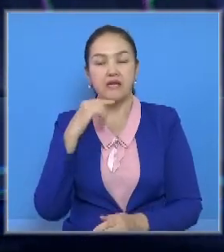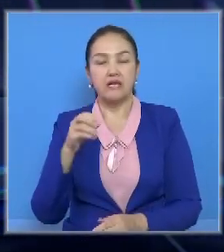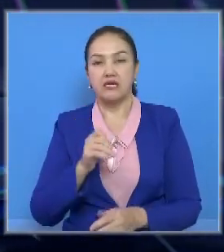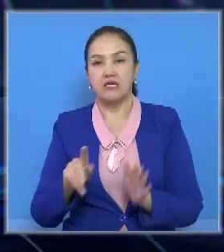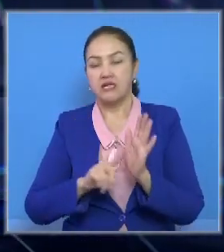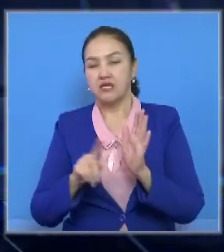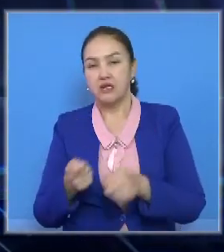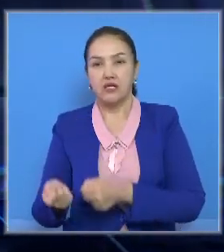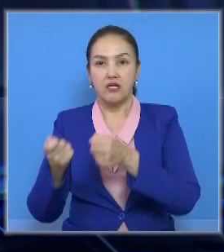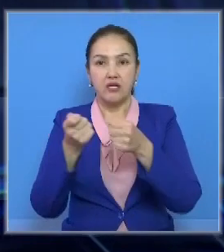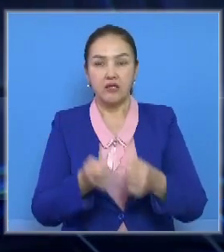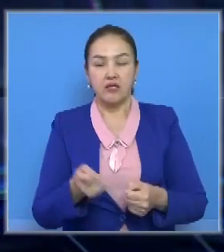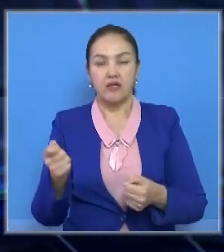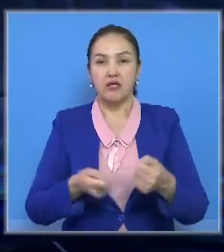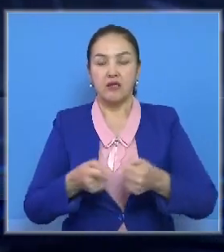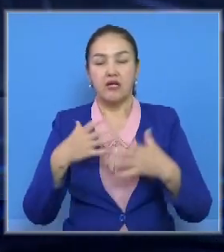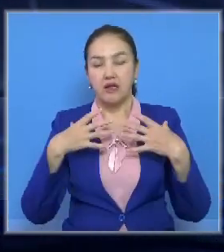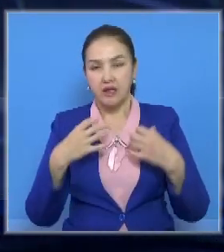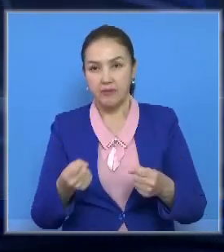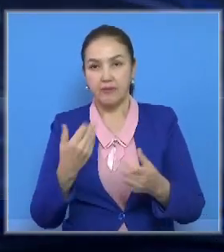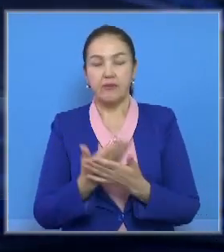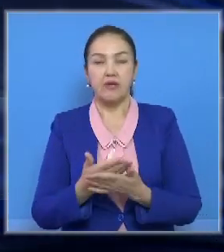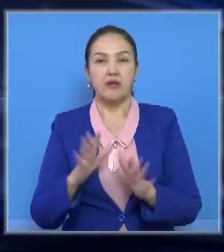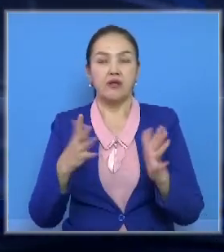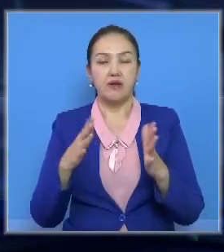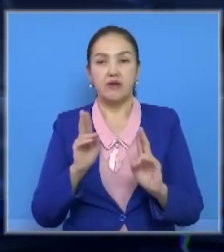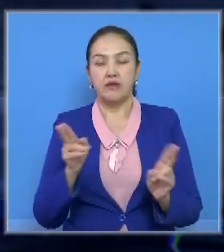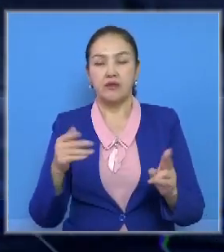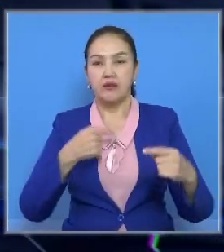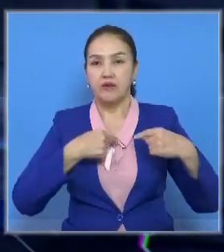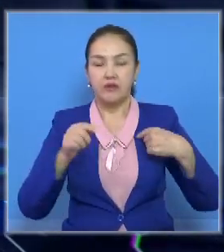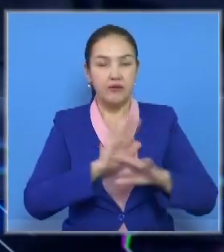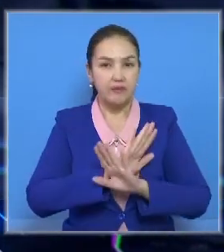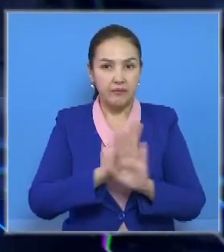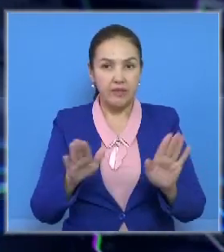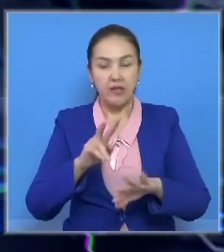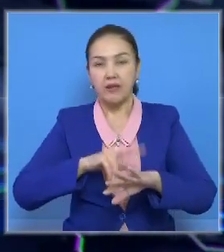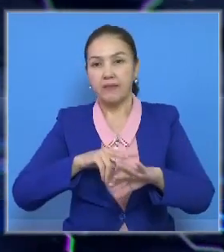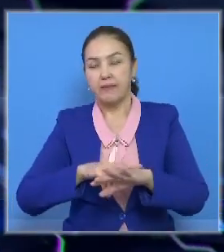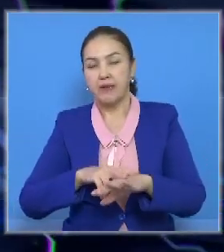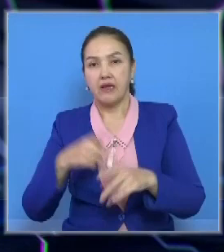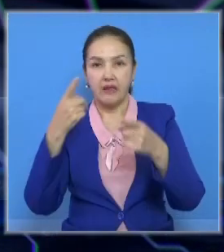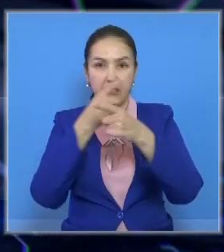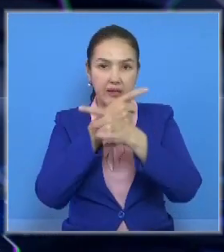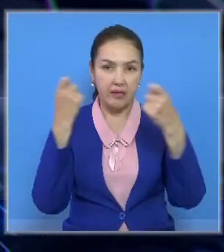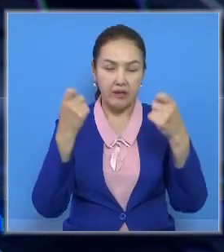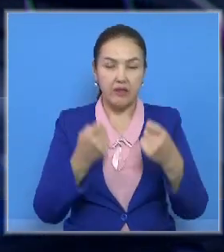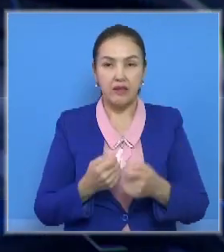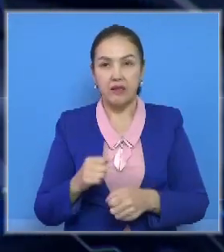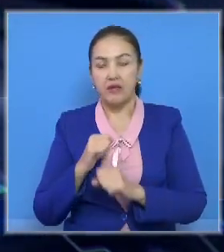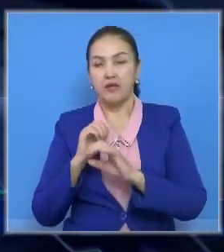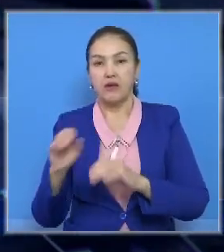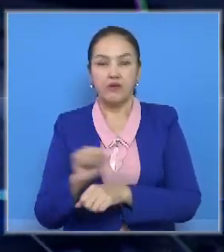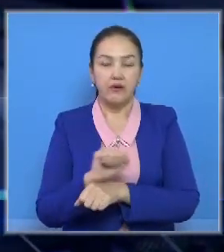Қырғызстанға тасымалдаған жүргізуші дін аман. Бұл оқиға кезінде ешкім зардап шекпеді. Полиция департаментінің хабарлауынша, қозғалыс